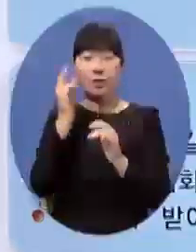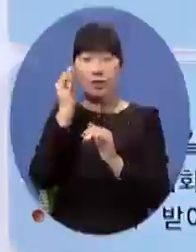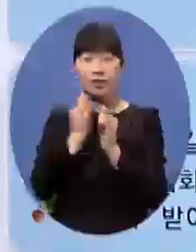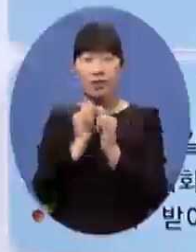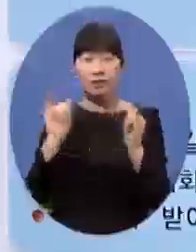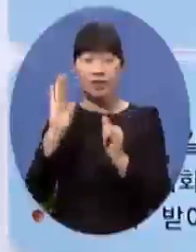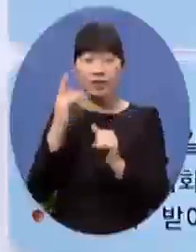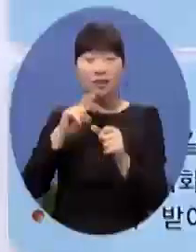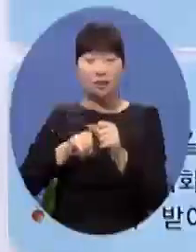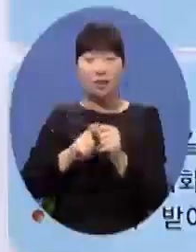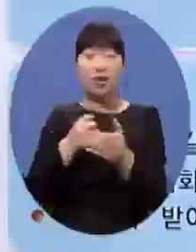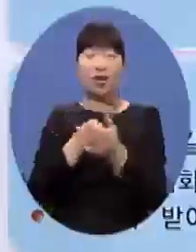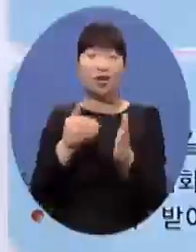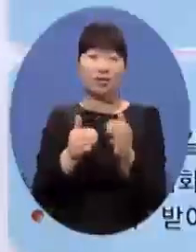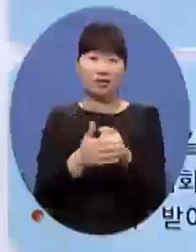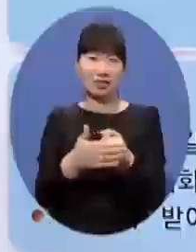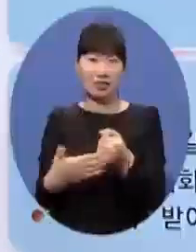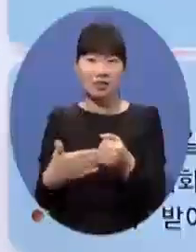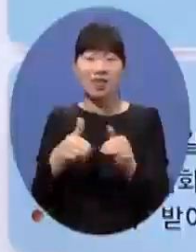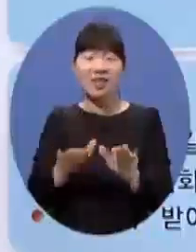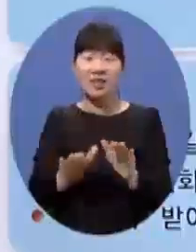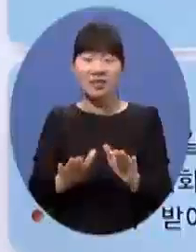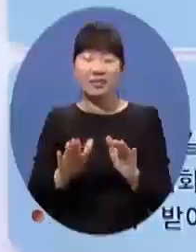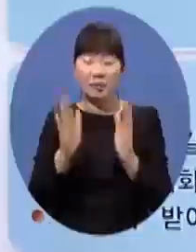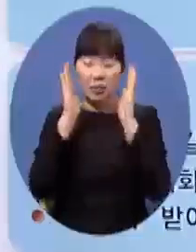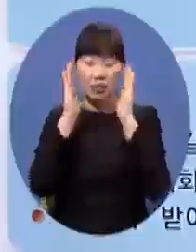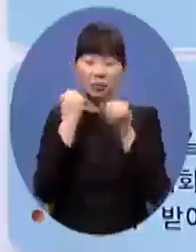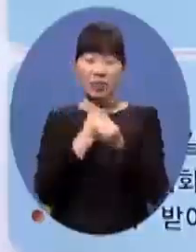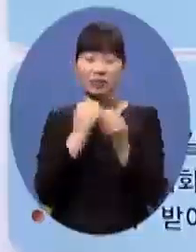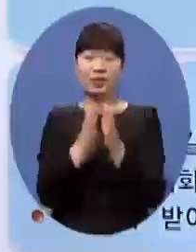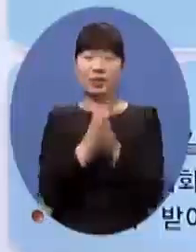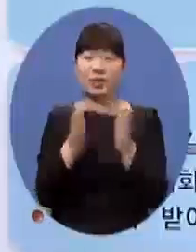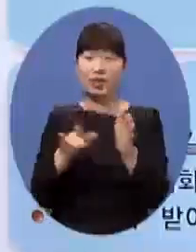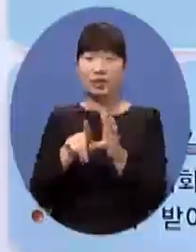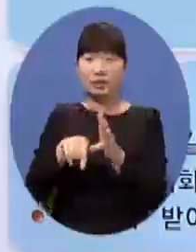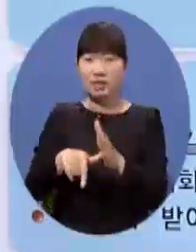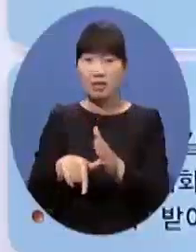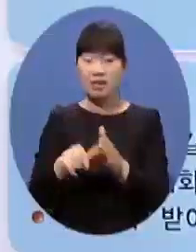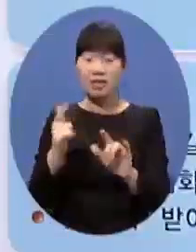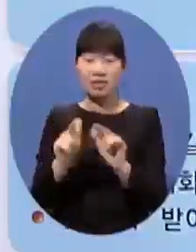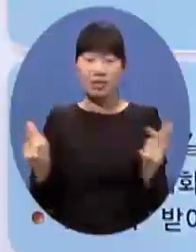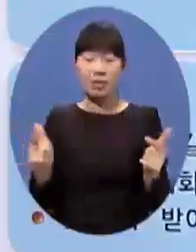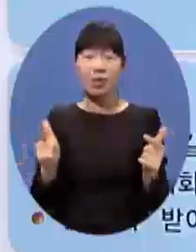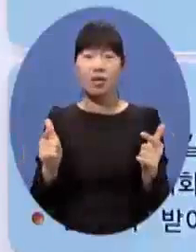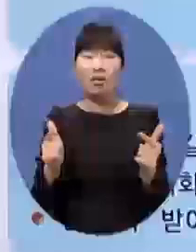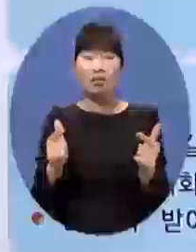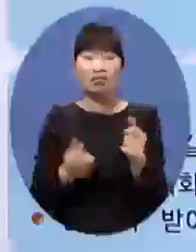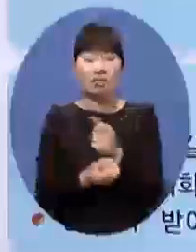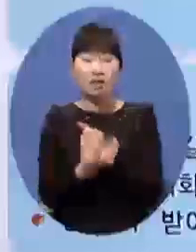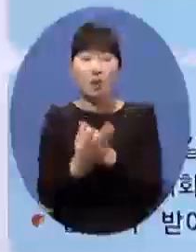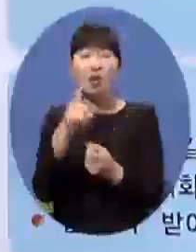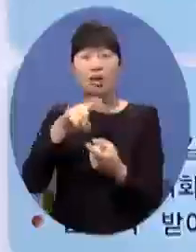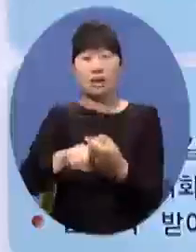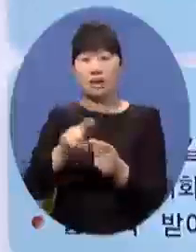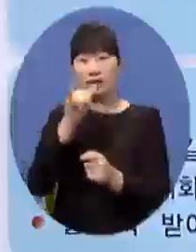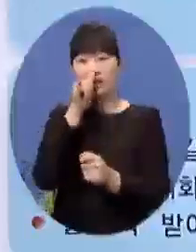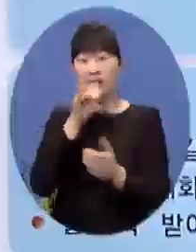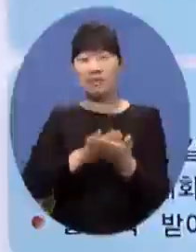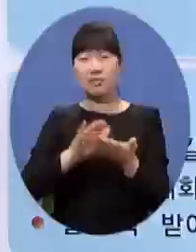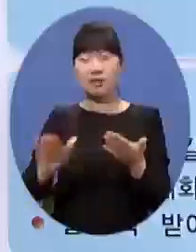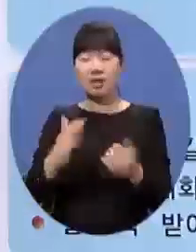되자가 인생의 목표일 때라 아이들이 이제 공부를 하게 되는데 이때 이제 여러 영향을 좀 미치게 됩니다.